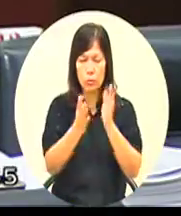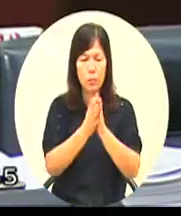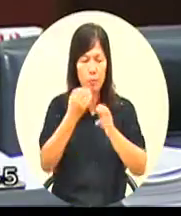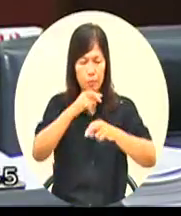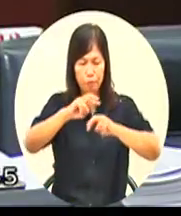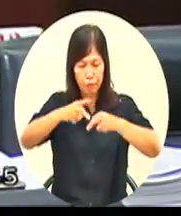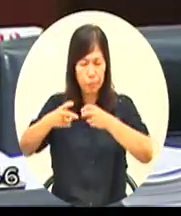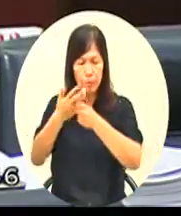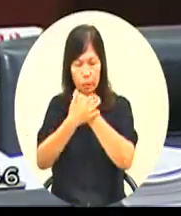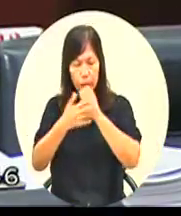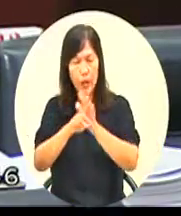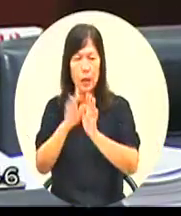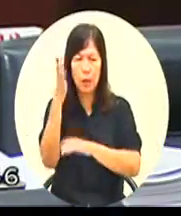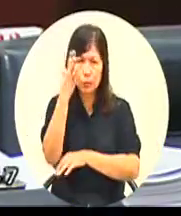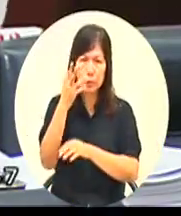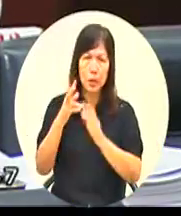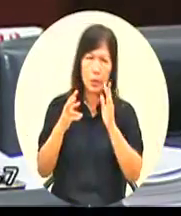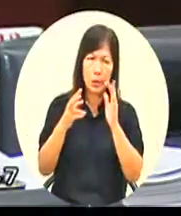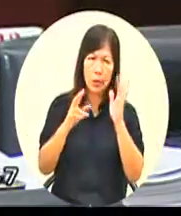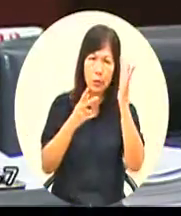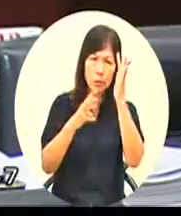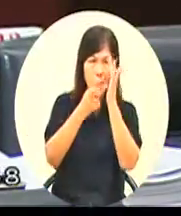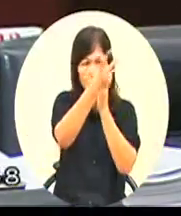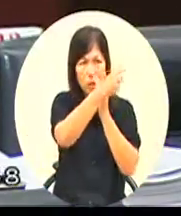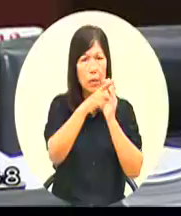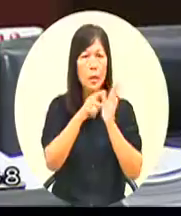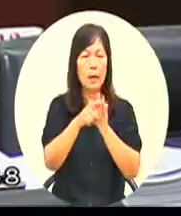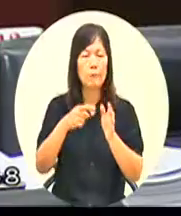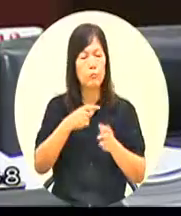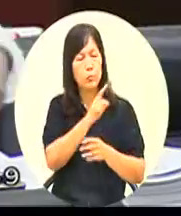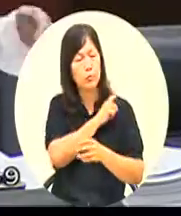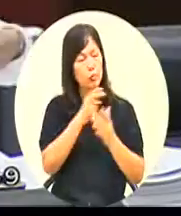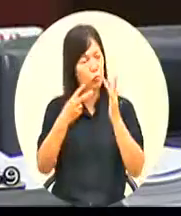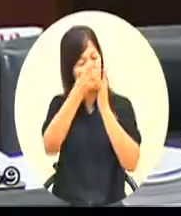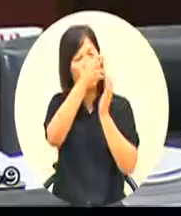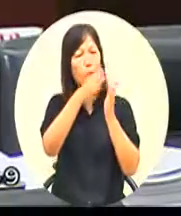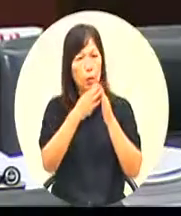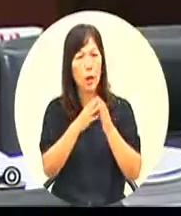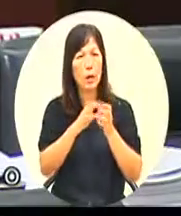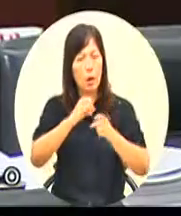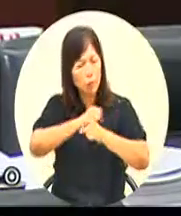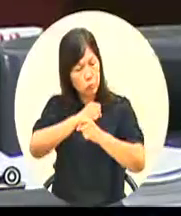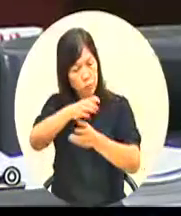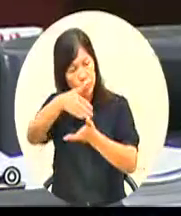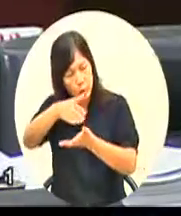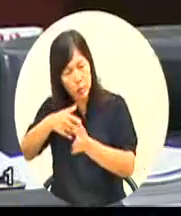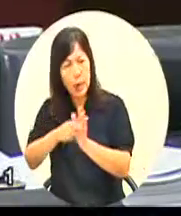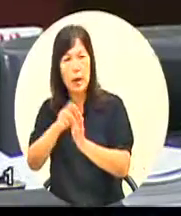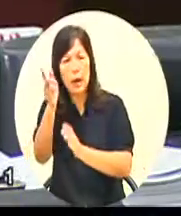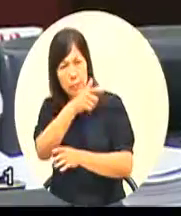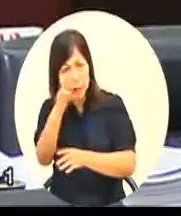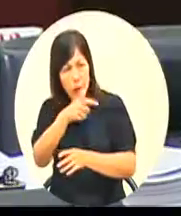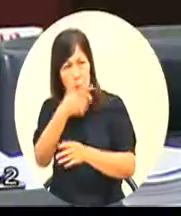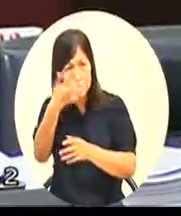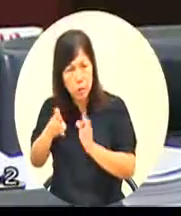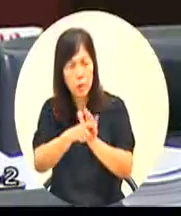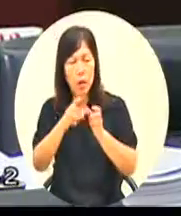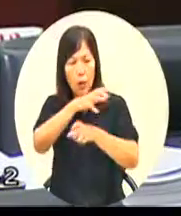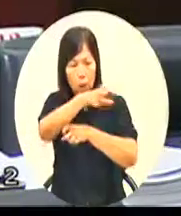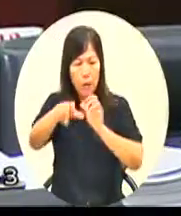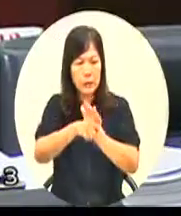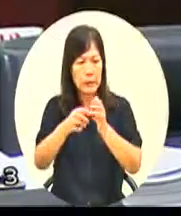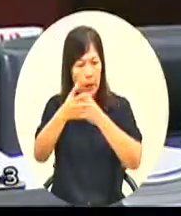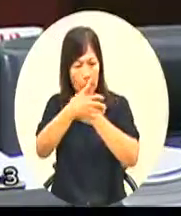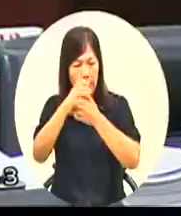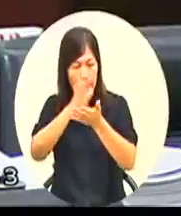光是修剪树啦，他们树都还要自己剪呢，然后清扫工作啊，洒水啊，然后整个环境卫生。那现